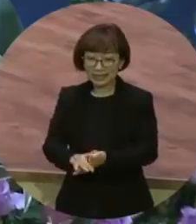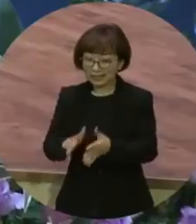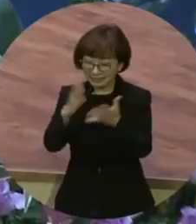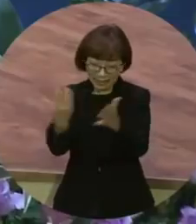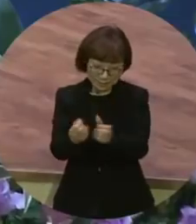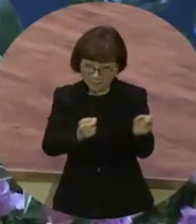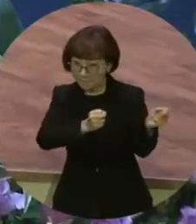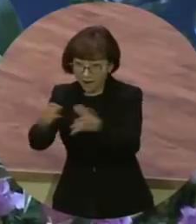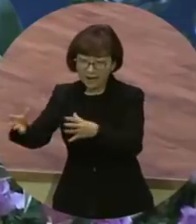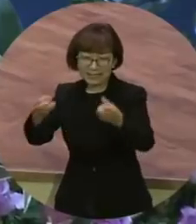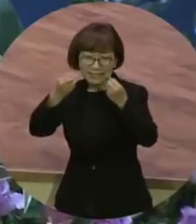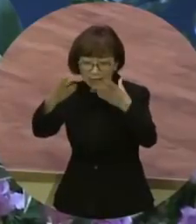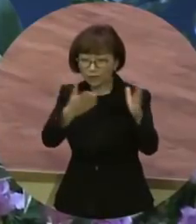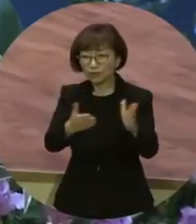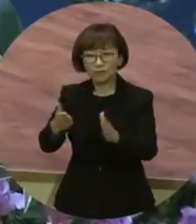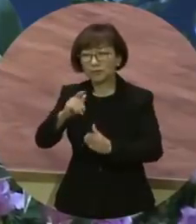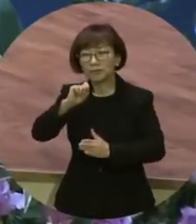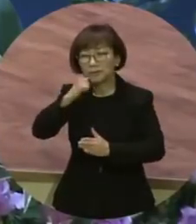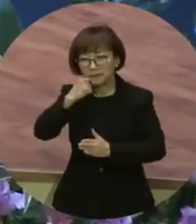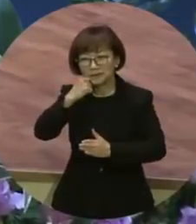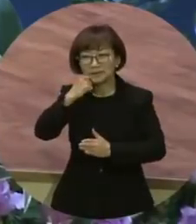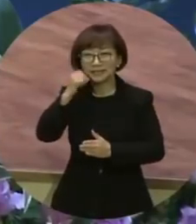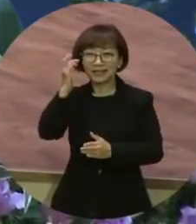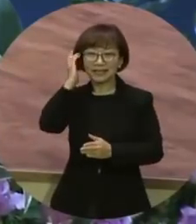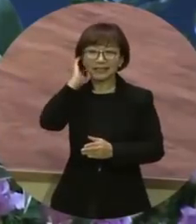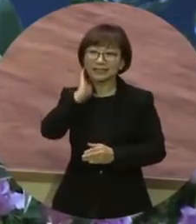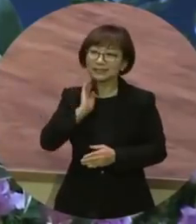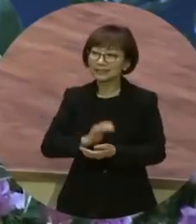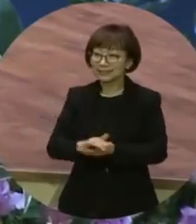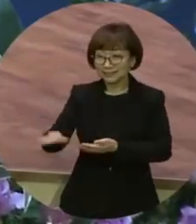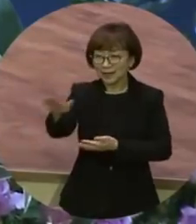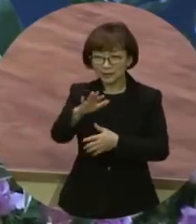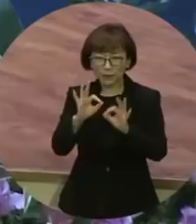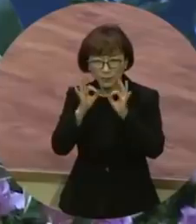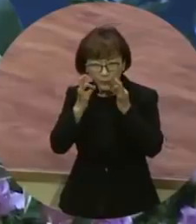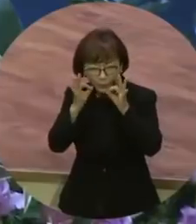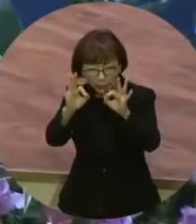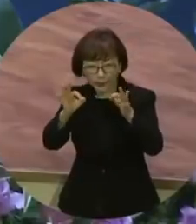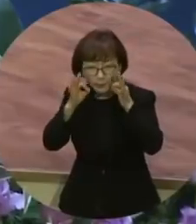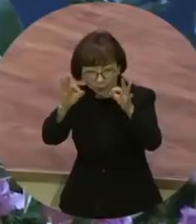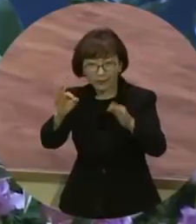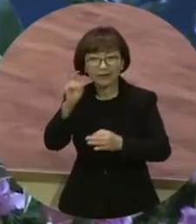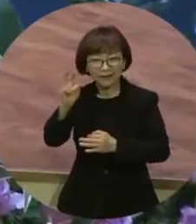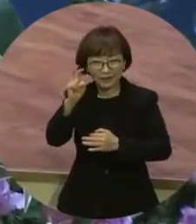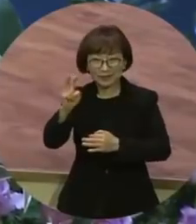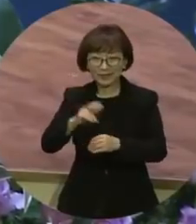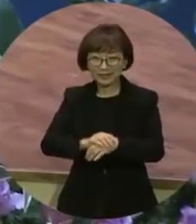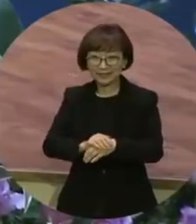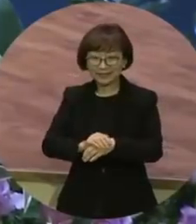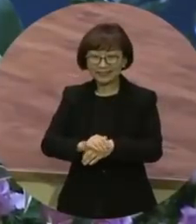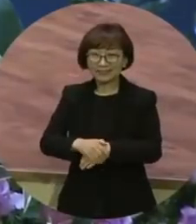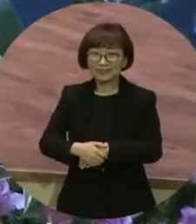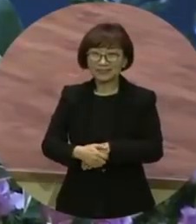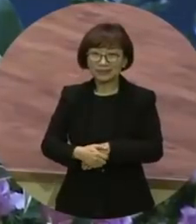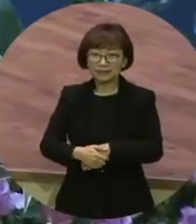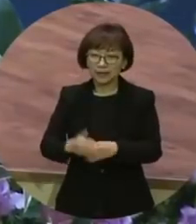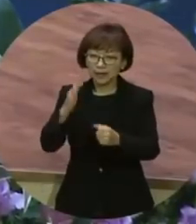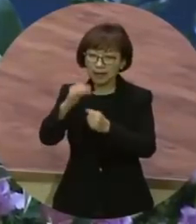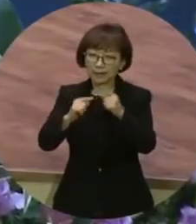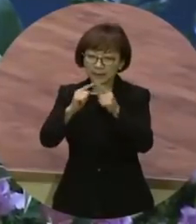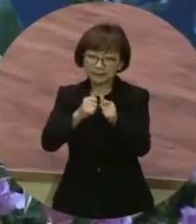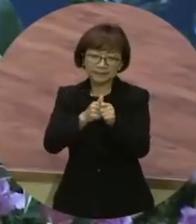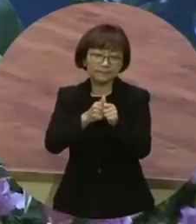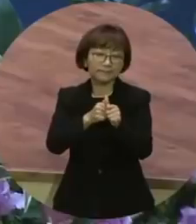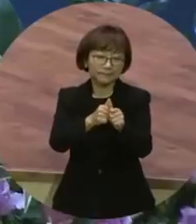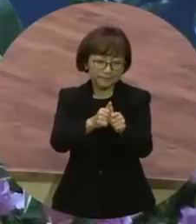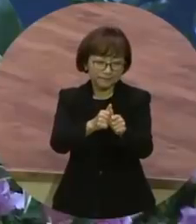금요예배 오신 성도님들은 분명히 도전 중에 계실 거예요. 내 나름대로 노력하고 도전하고 있는데 말씀대로 살려고 하는데 정신차려